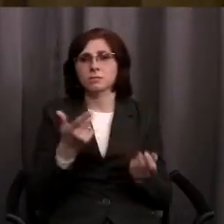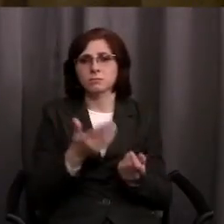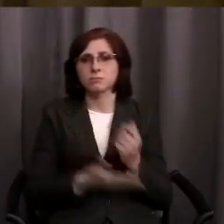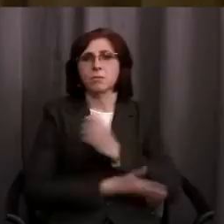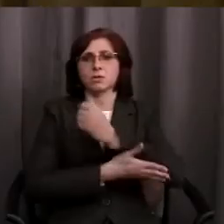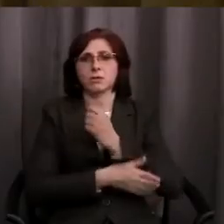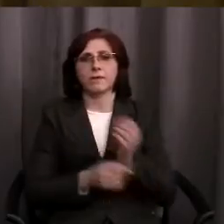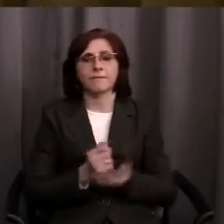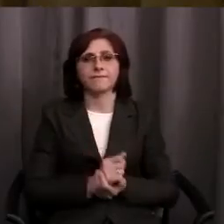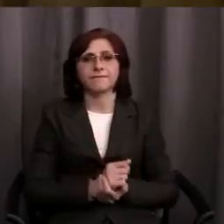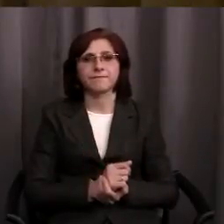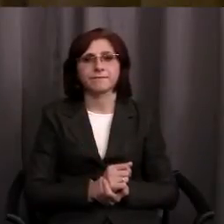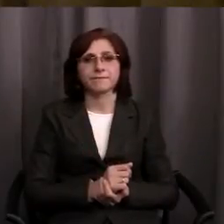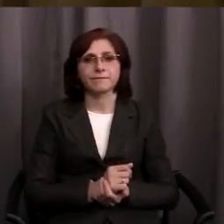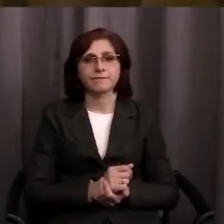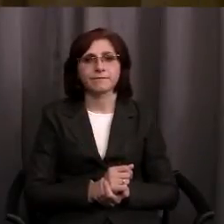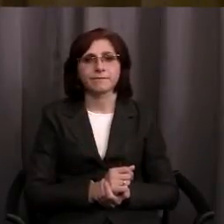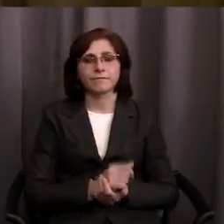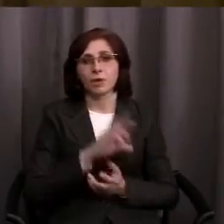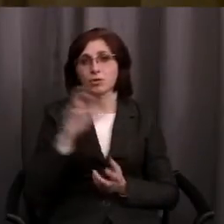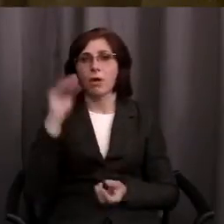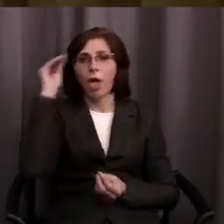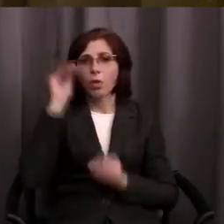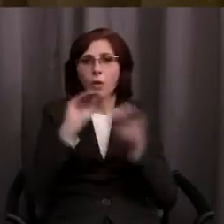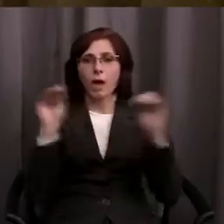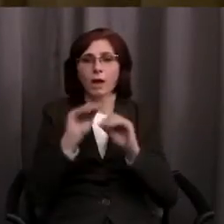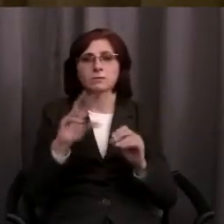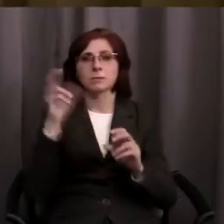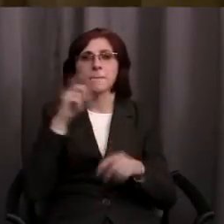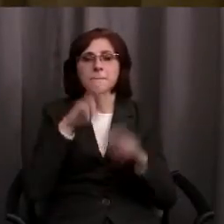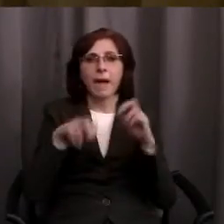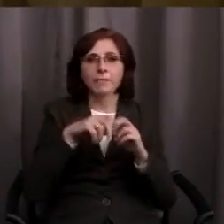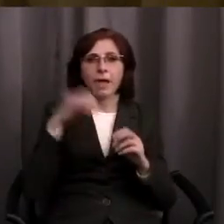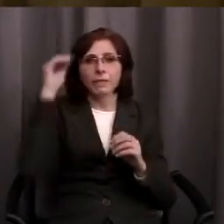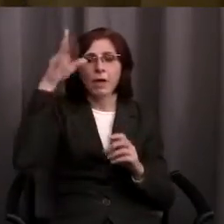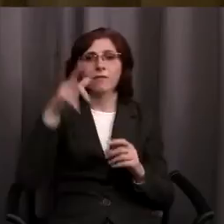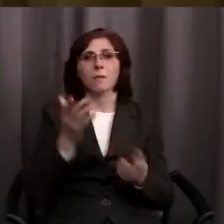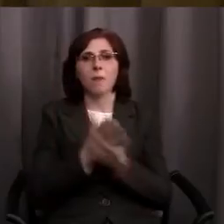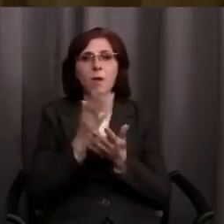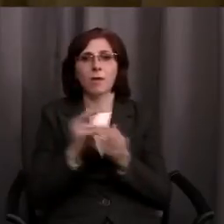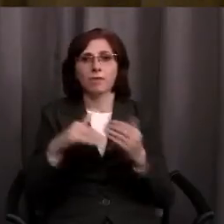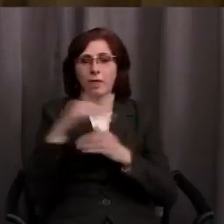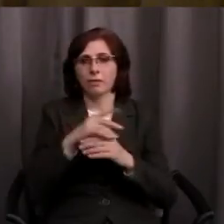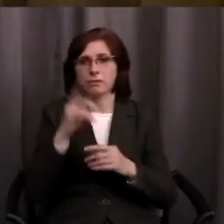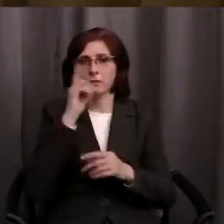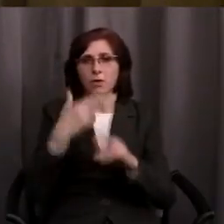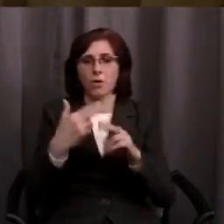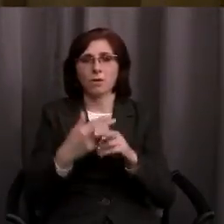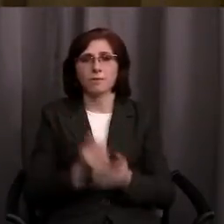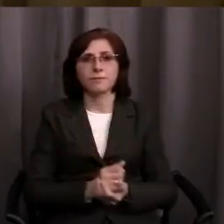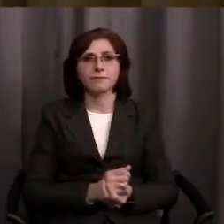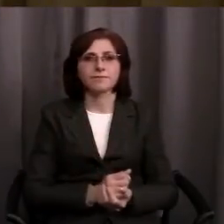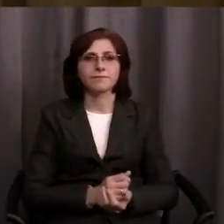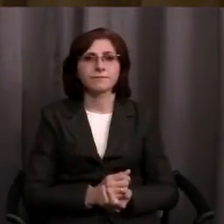oparte. Sprawa dotyczy edukacji, badań naukowych, organizacji pomocy opieki nad pacjentem.